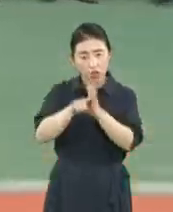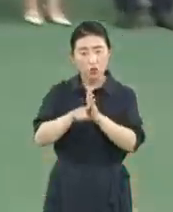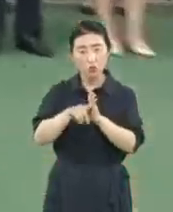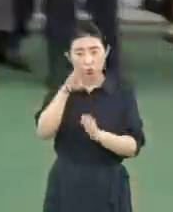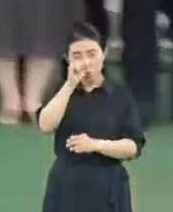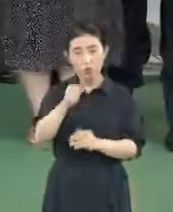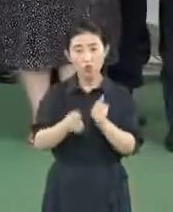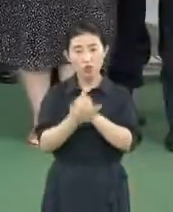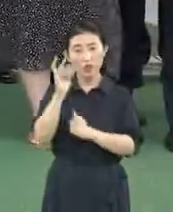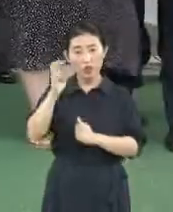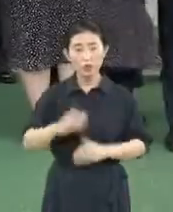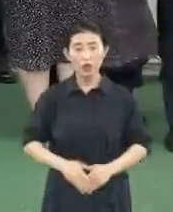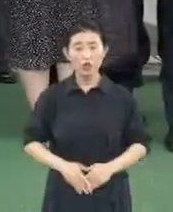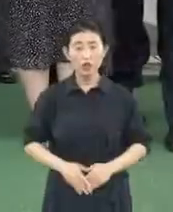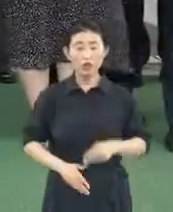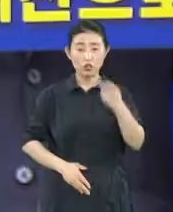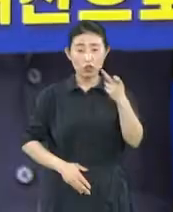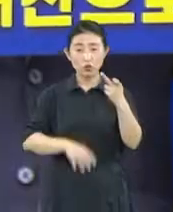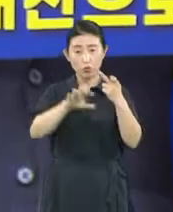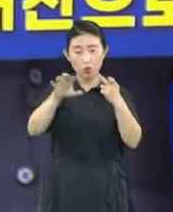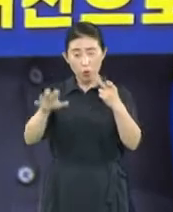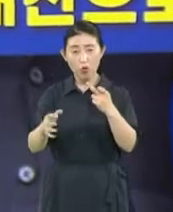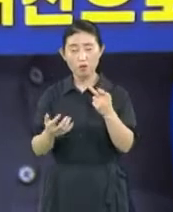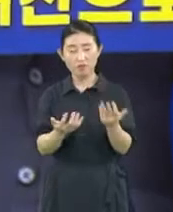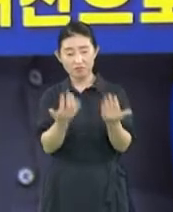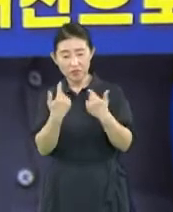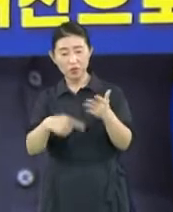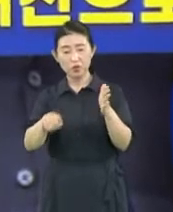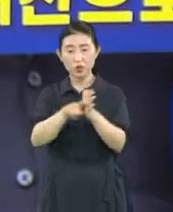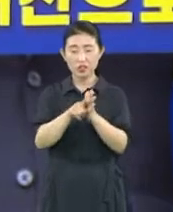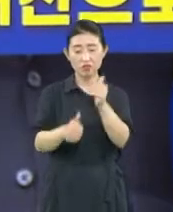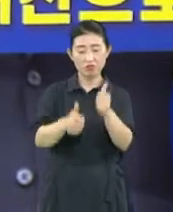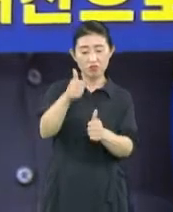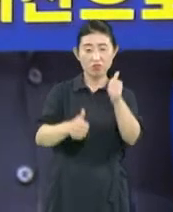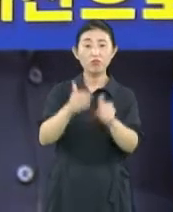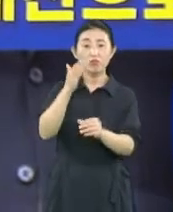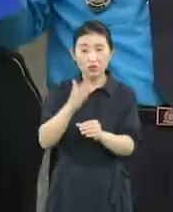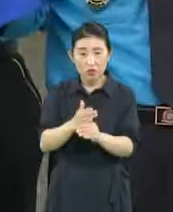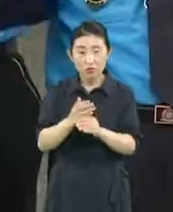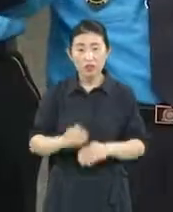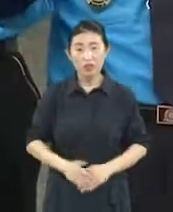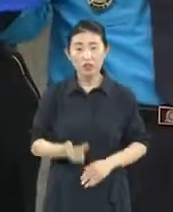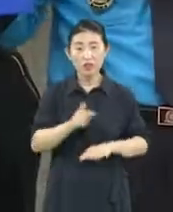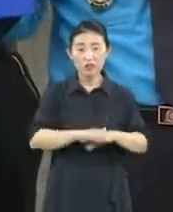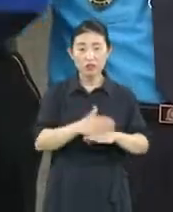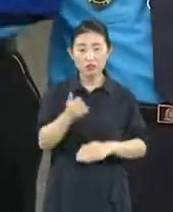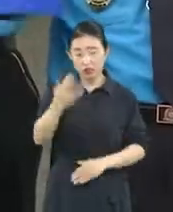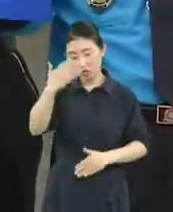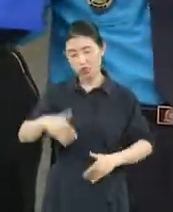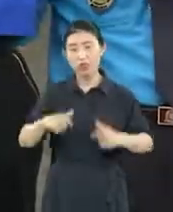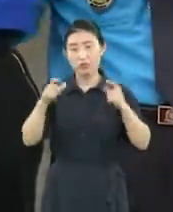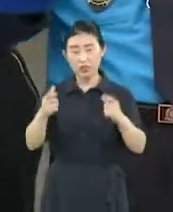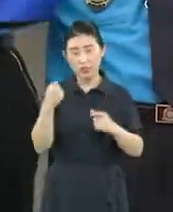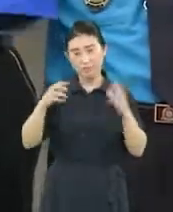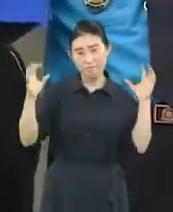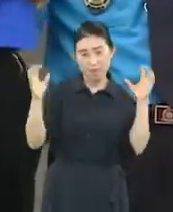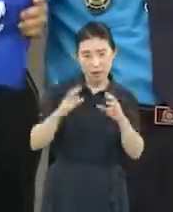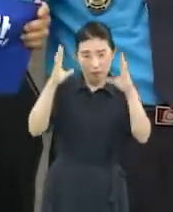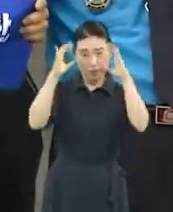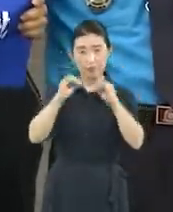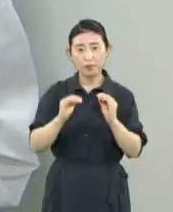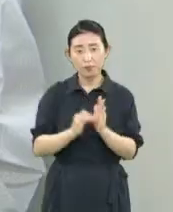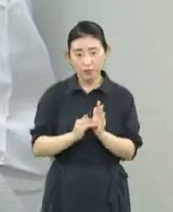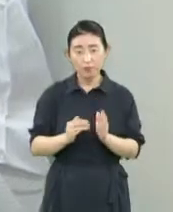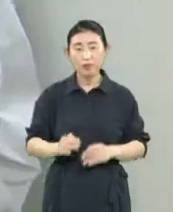전국에서 12곳이 유치전에 뛰어들 만큼 치열한 경쟁이 펼쳐지고 있는 상황에 대전과 세종, 충남이 힘을 모으기로 한